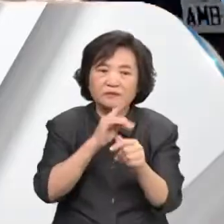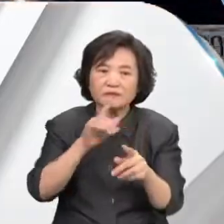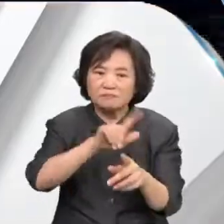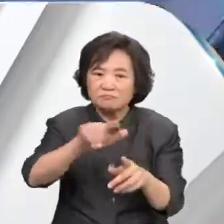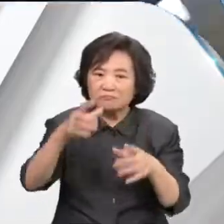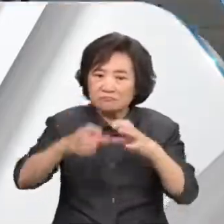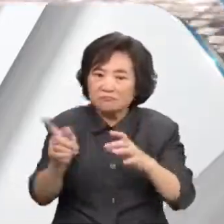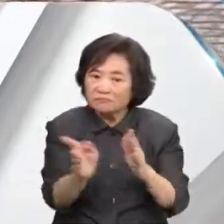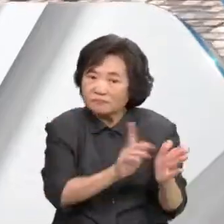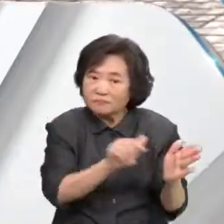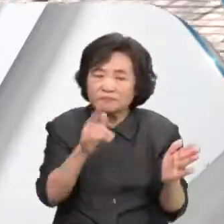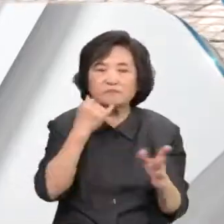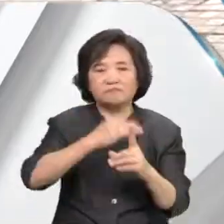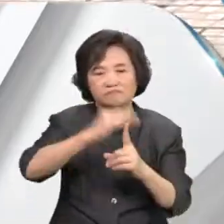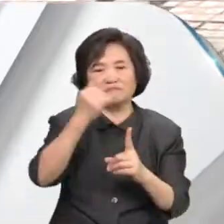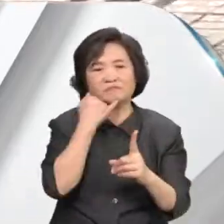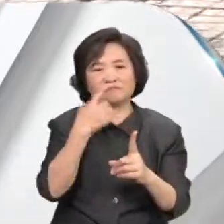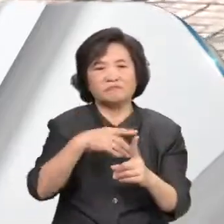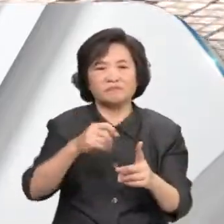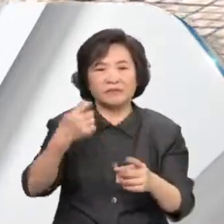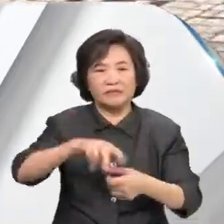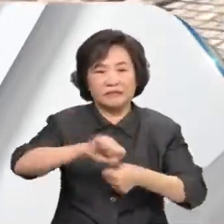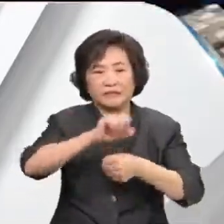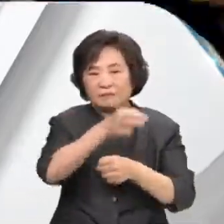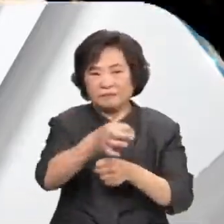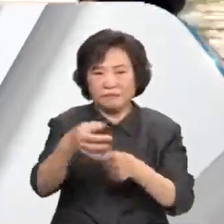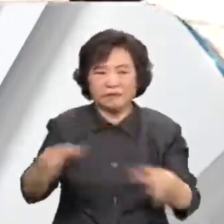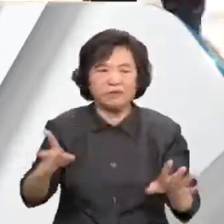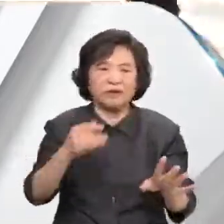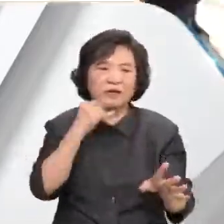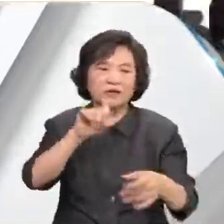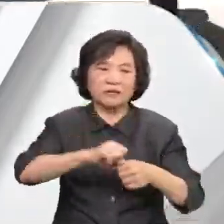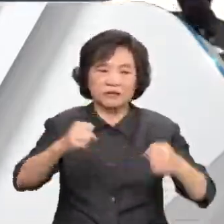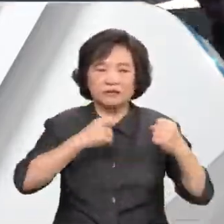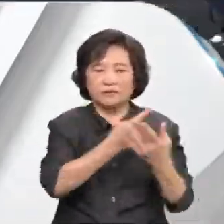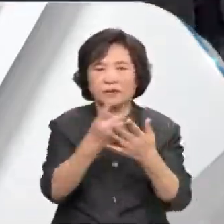同社区嘅自主防灾能力。卡个新闻网今天留言片特别报道。